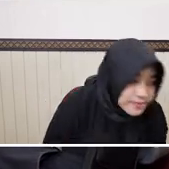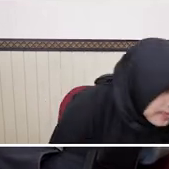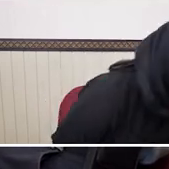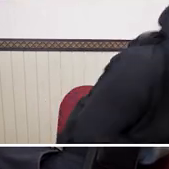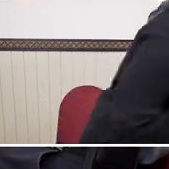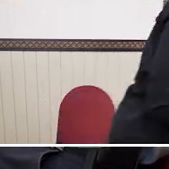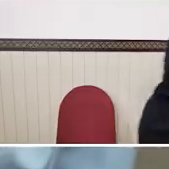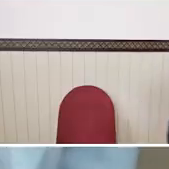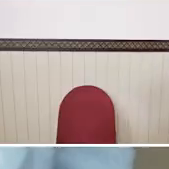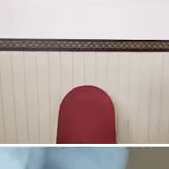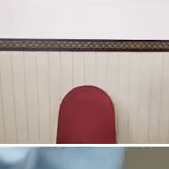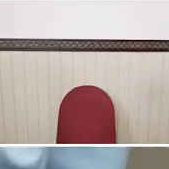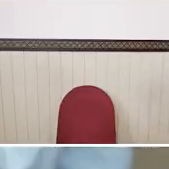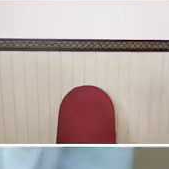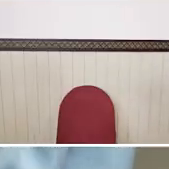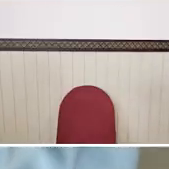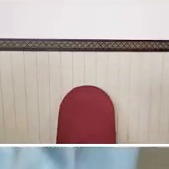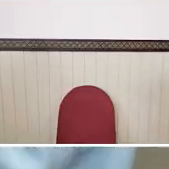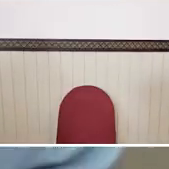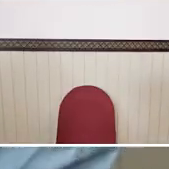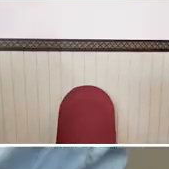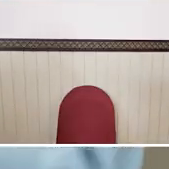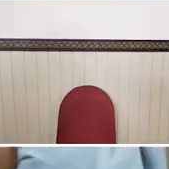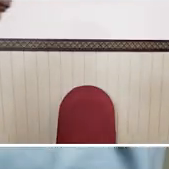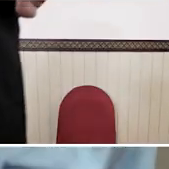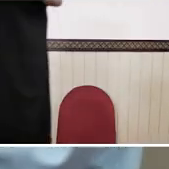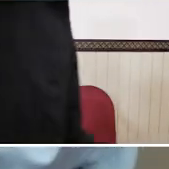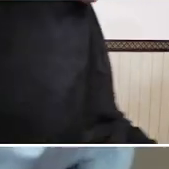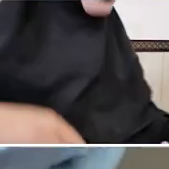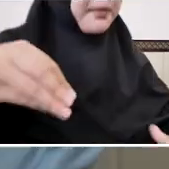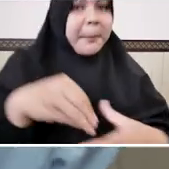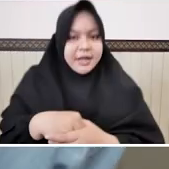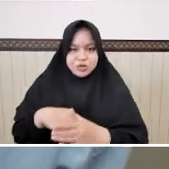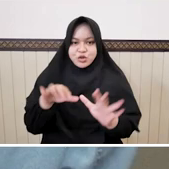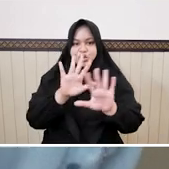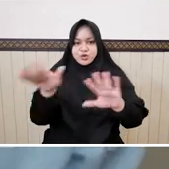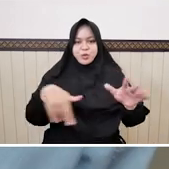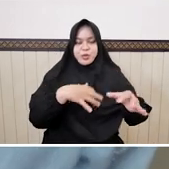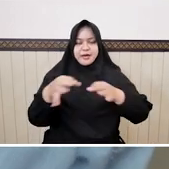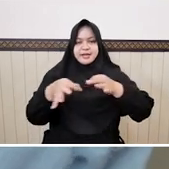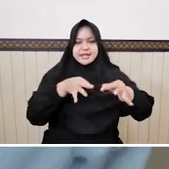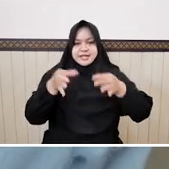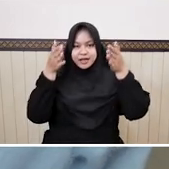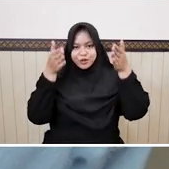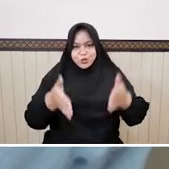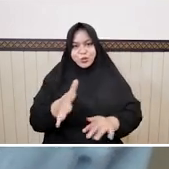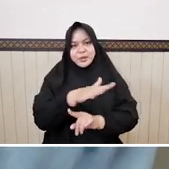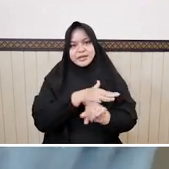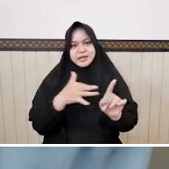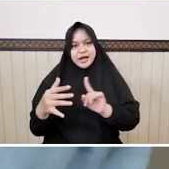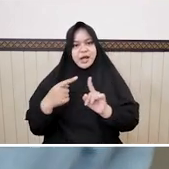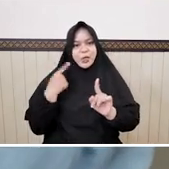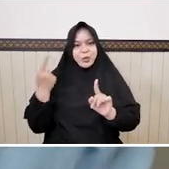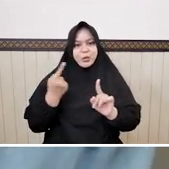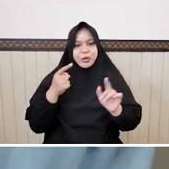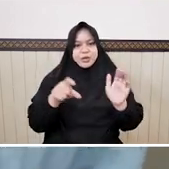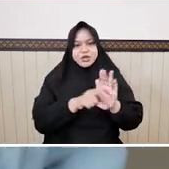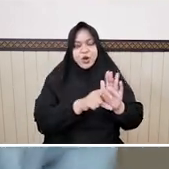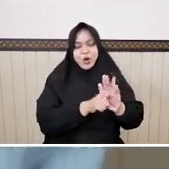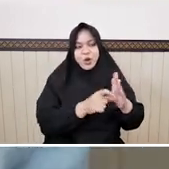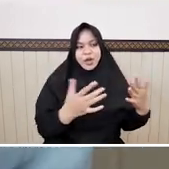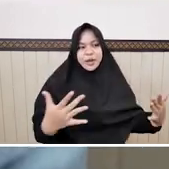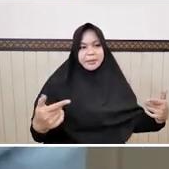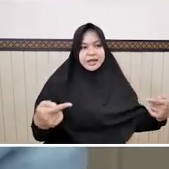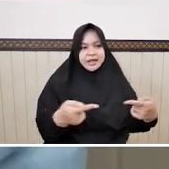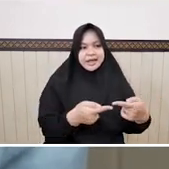telah masuk mestinya mereka bisa memanfaatkan semua fasilitas yang memang diperuntukan untuk publik sebagai contoh yang paling kecil